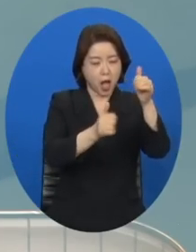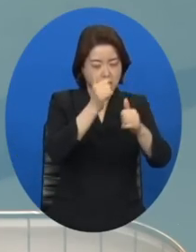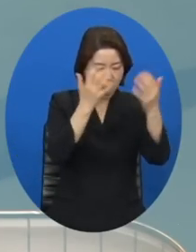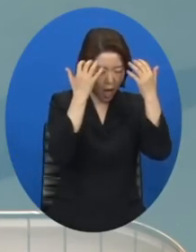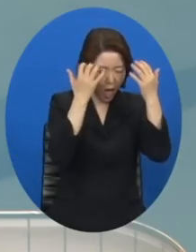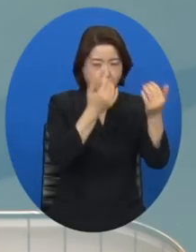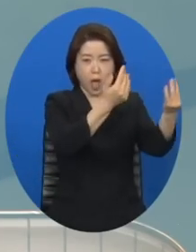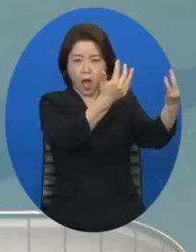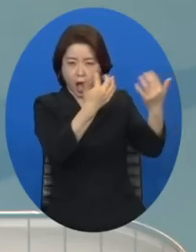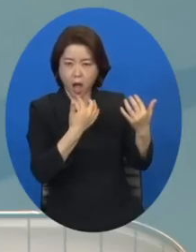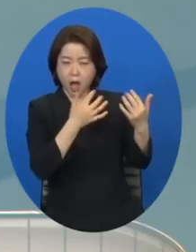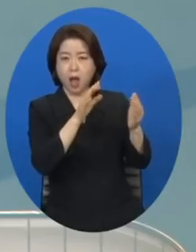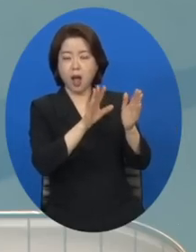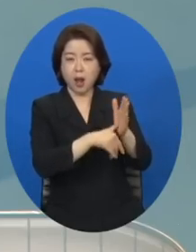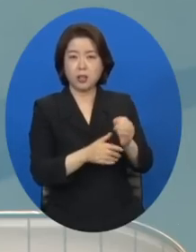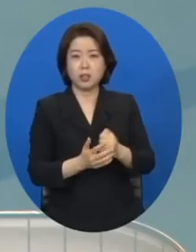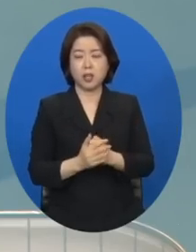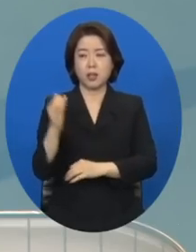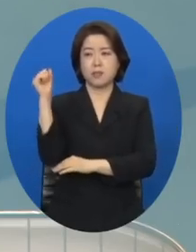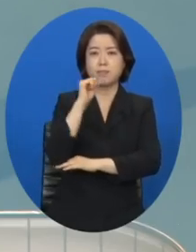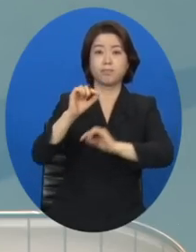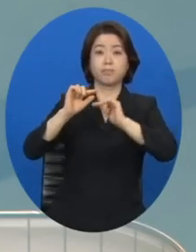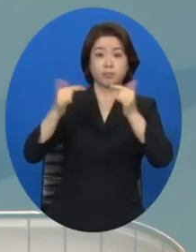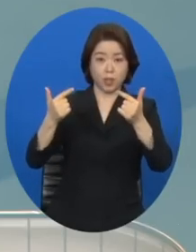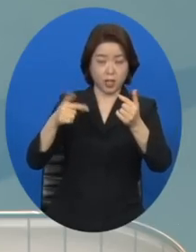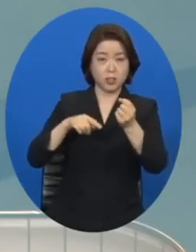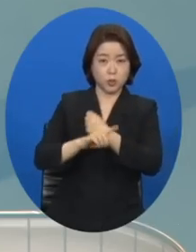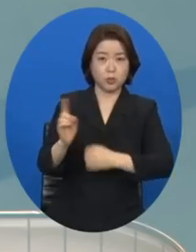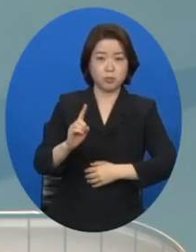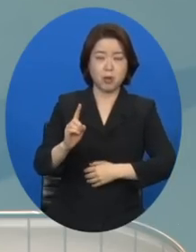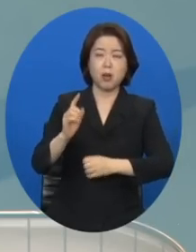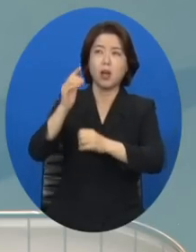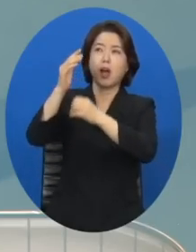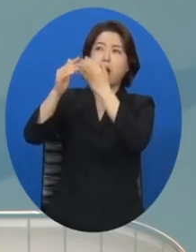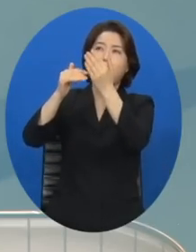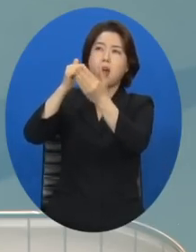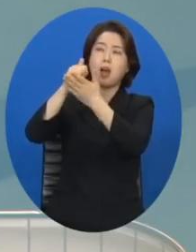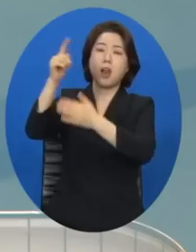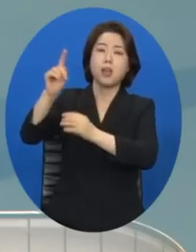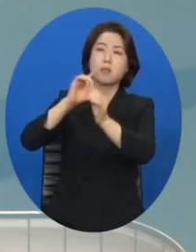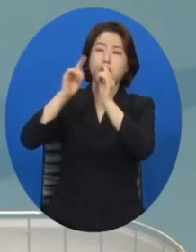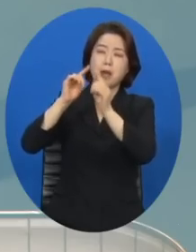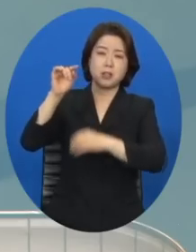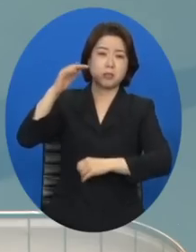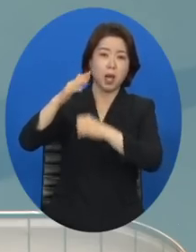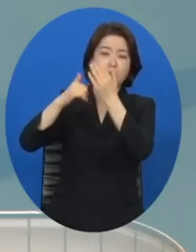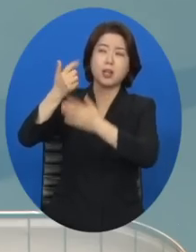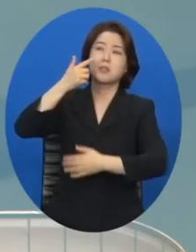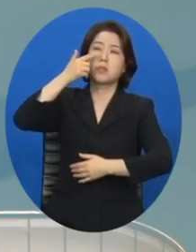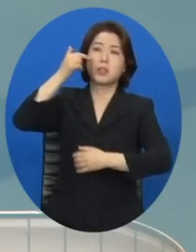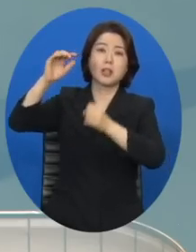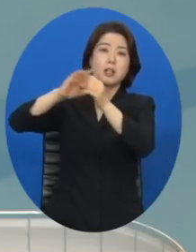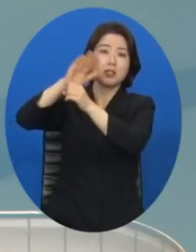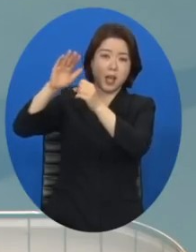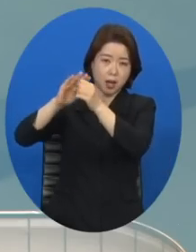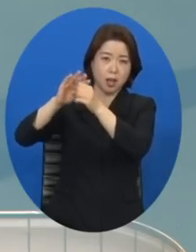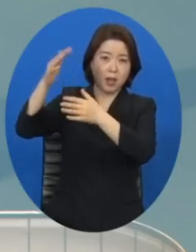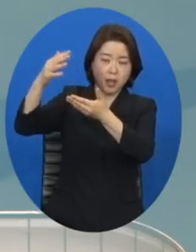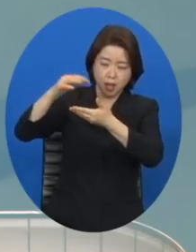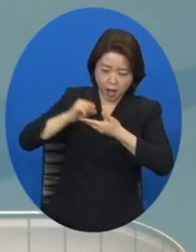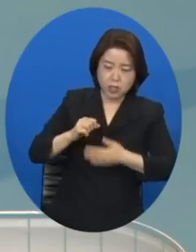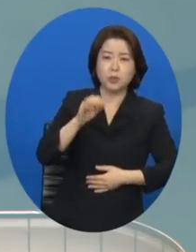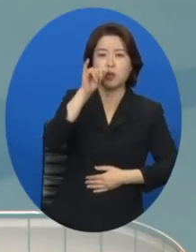때에 흔들리지 않을 수 있었던 건 그분의 말씀이 그분에게 있었고 또한 아버지의 사랑 내가